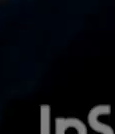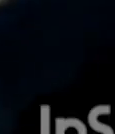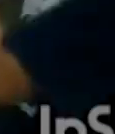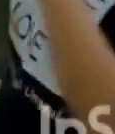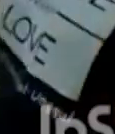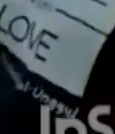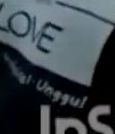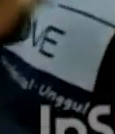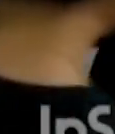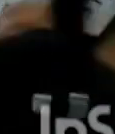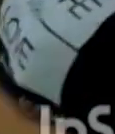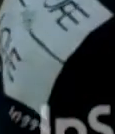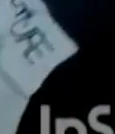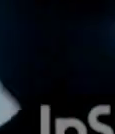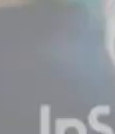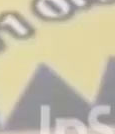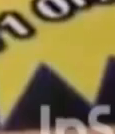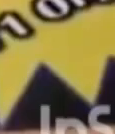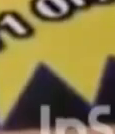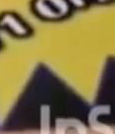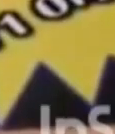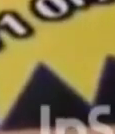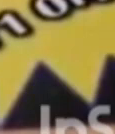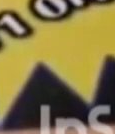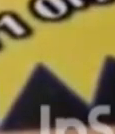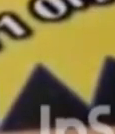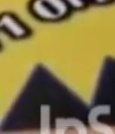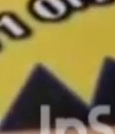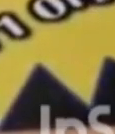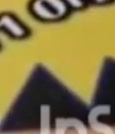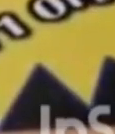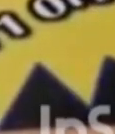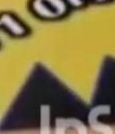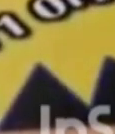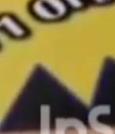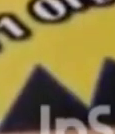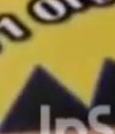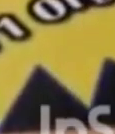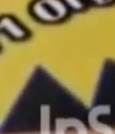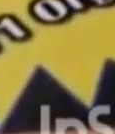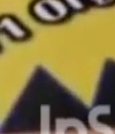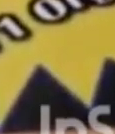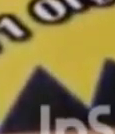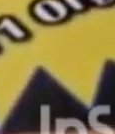tewas terjatuh dari atas perahu. Dari jumlah penumpang yang cukup banyak